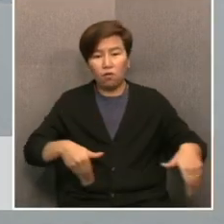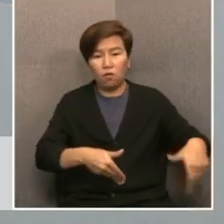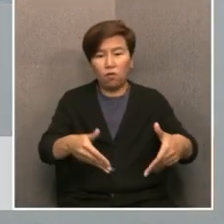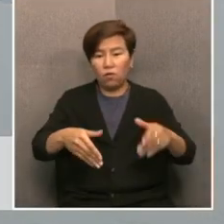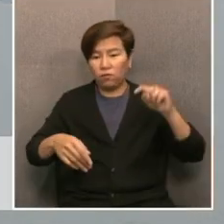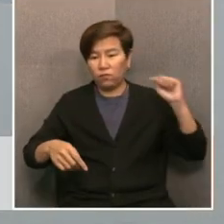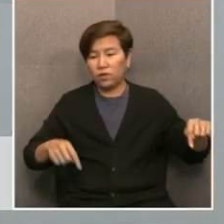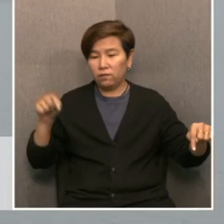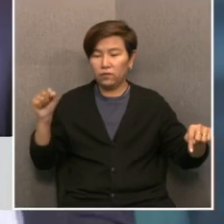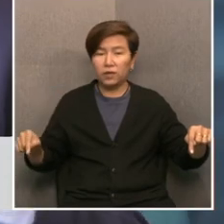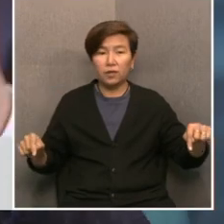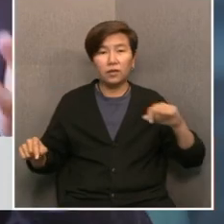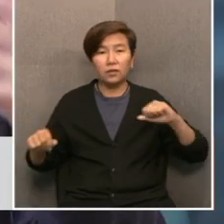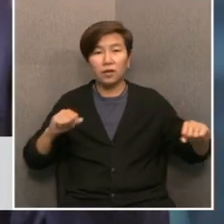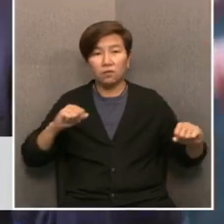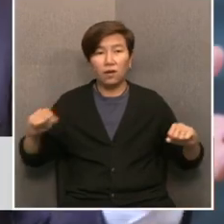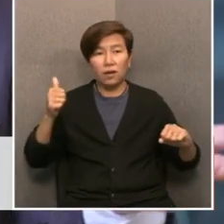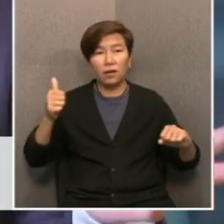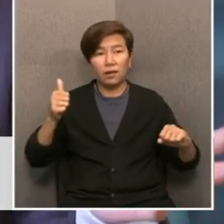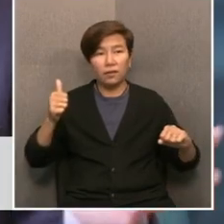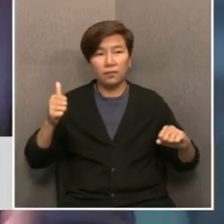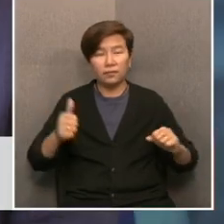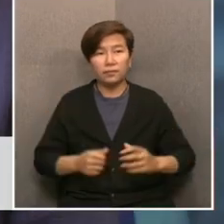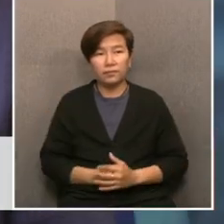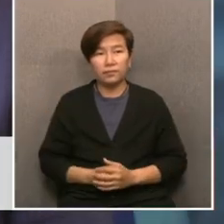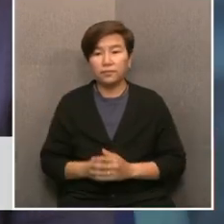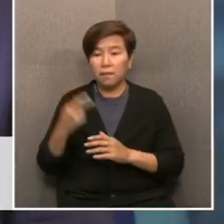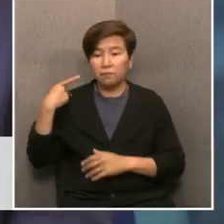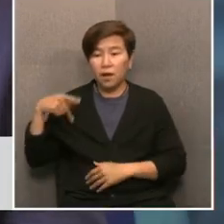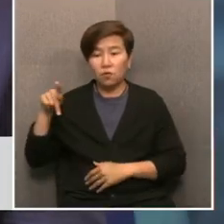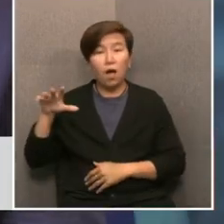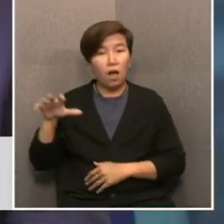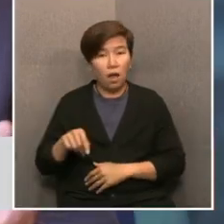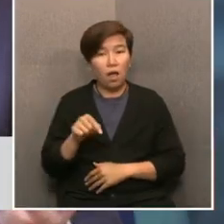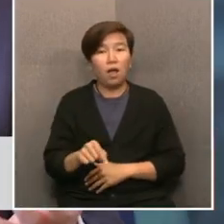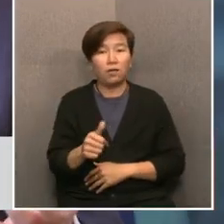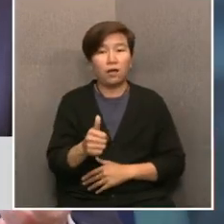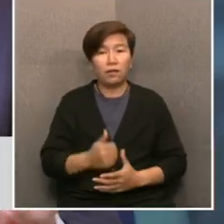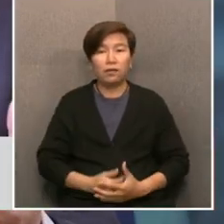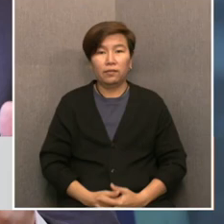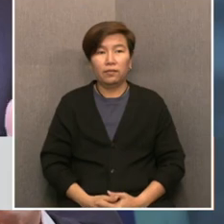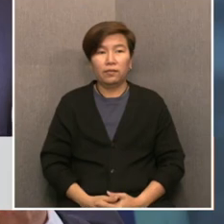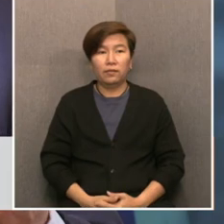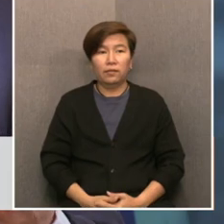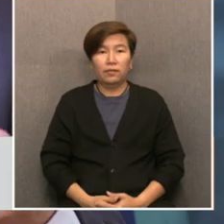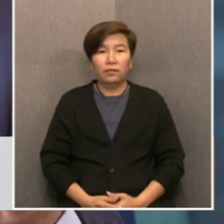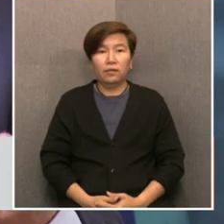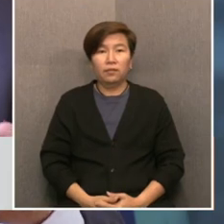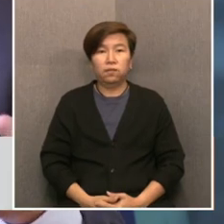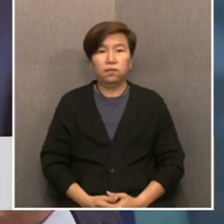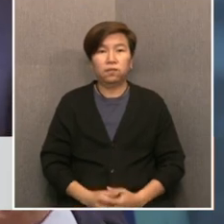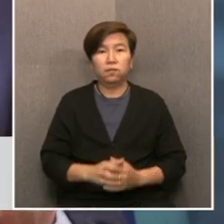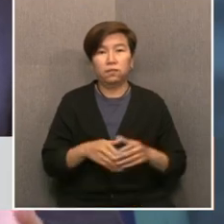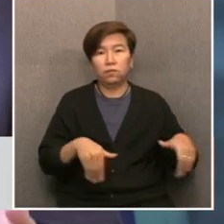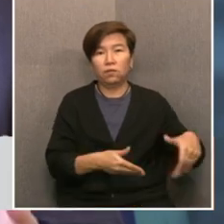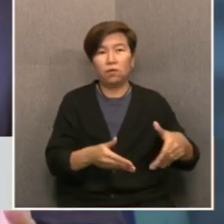ไม่น้ำบางส่วนเนี่ยมันก็ไหลล้นทิ้งสู่ปลายน้ำใช่ไหมครับเพราะงั้นจริงๆในระบบคลองชลประทานเนี่ยก็ควรมีการเพิ่ม